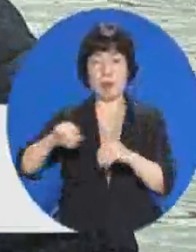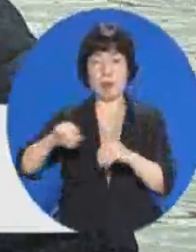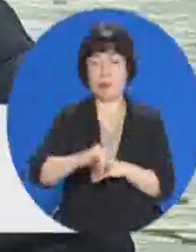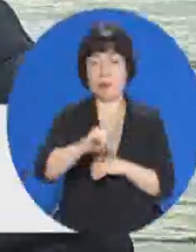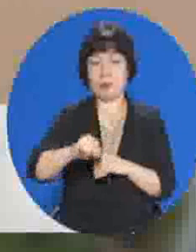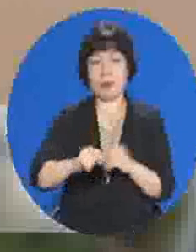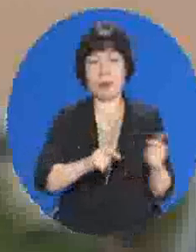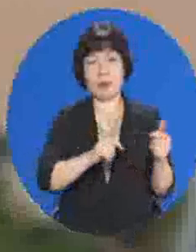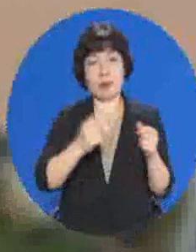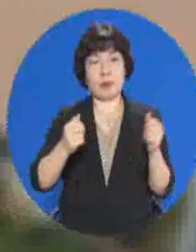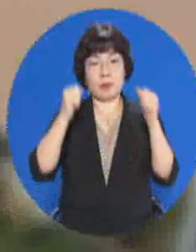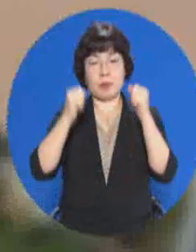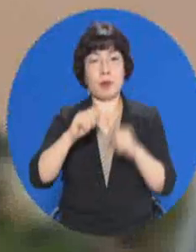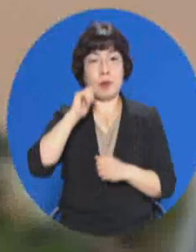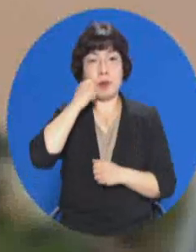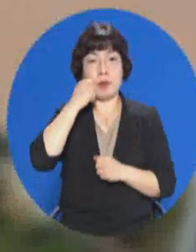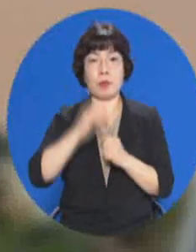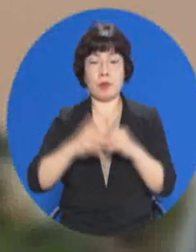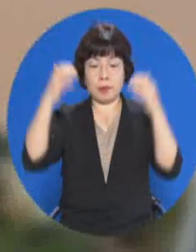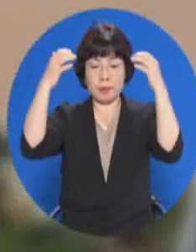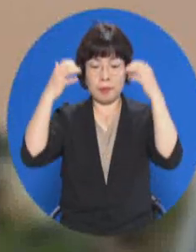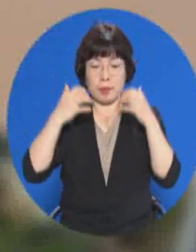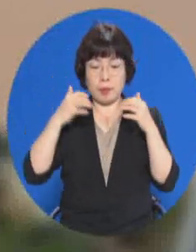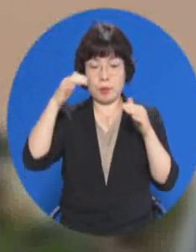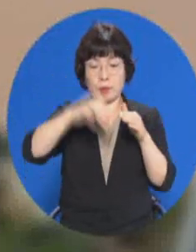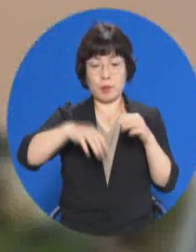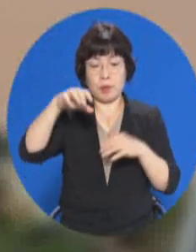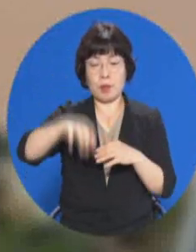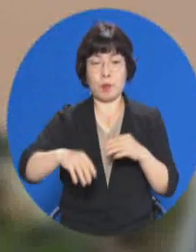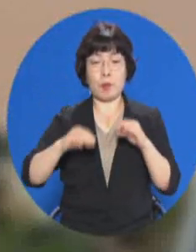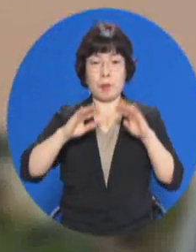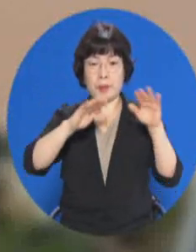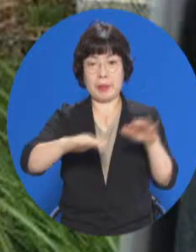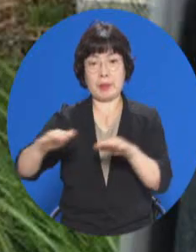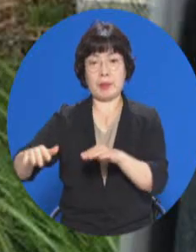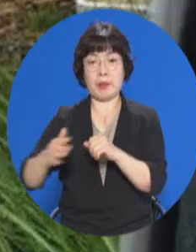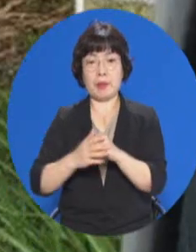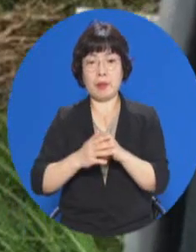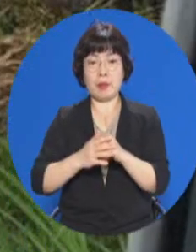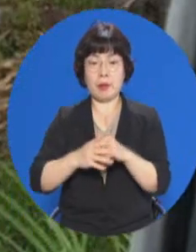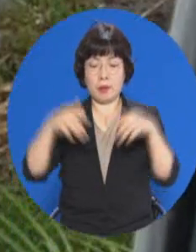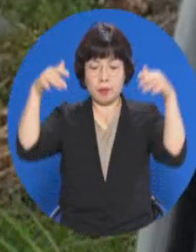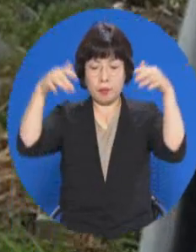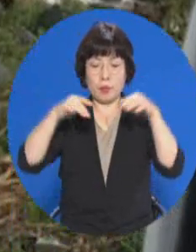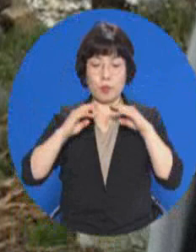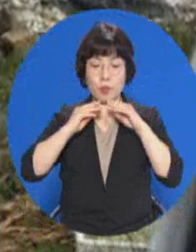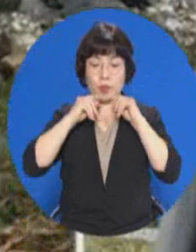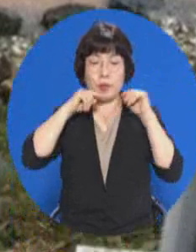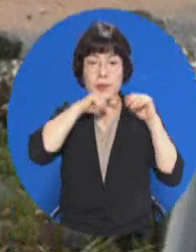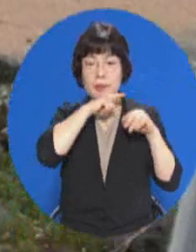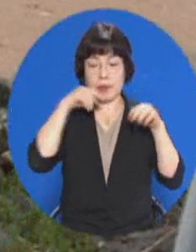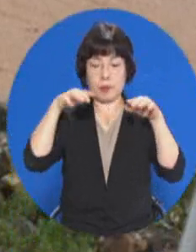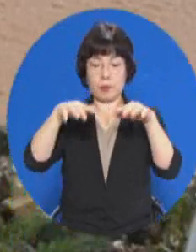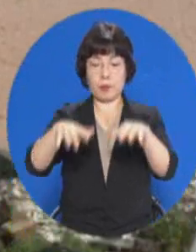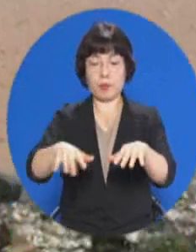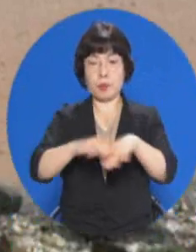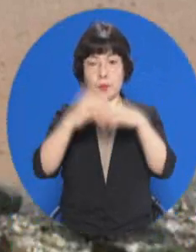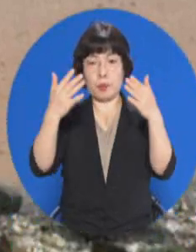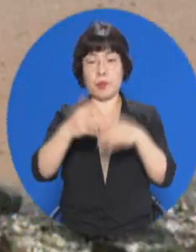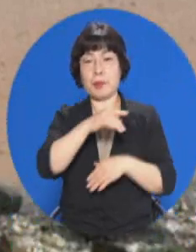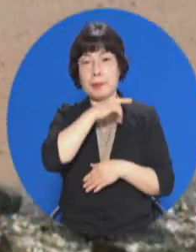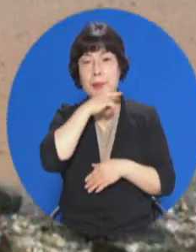없다 이 말입니다. 올해 여름 공사 현장 앞바다의 모습입니다. 빗물에 씻겨 내려간 황토로 바다가 온통